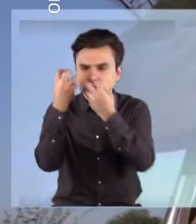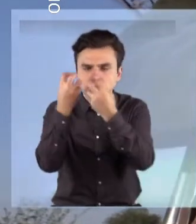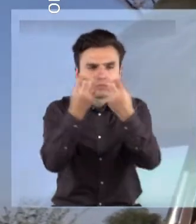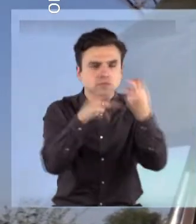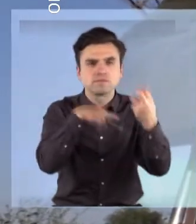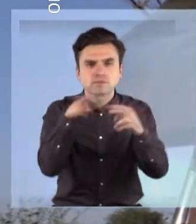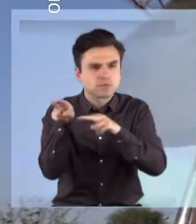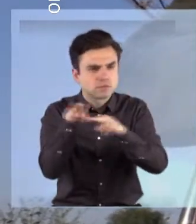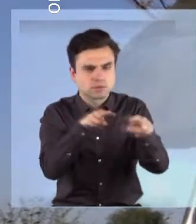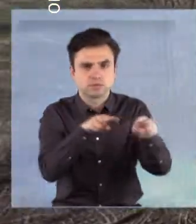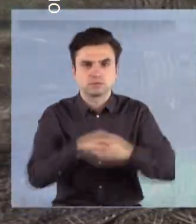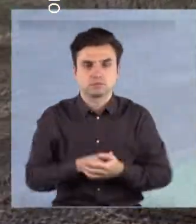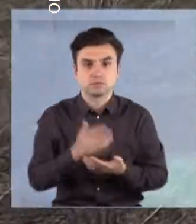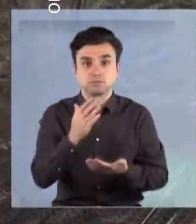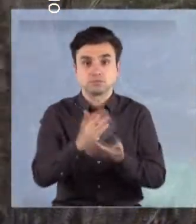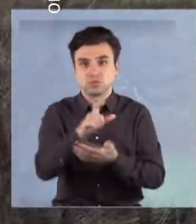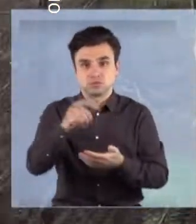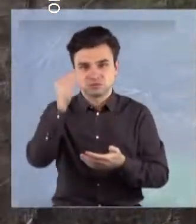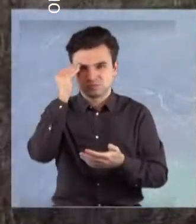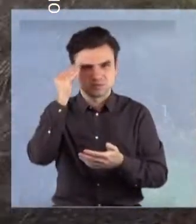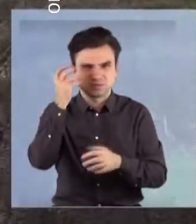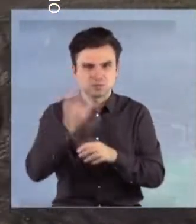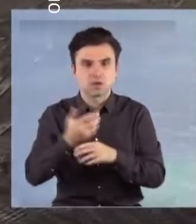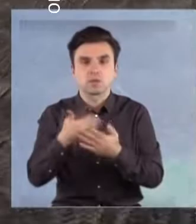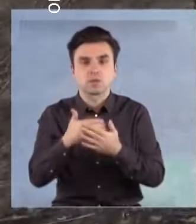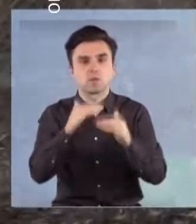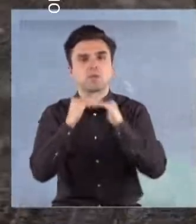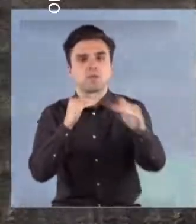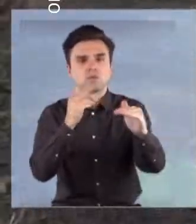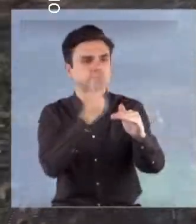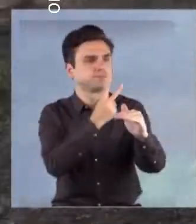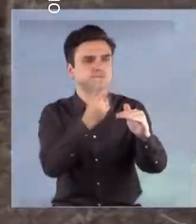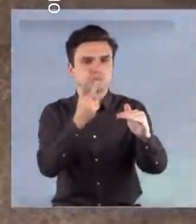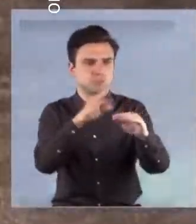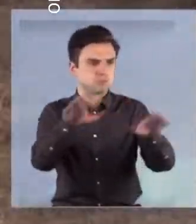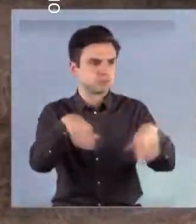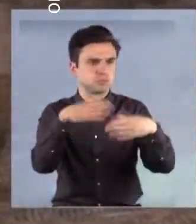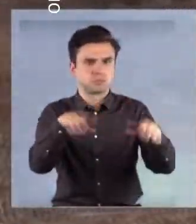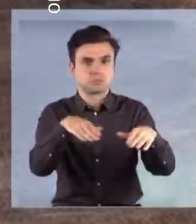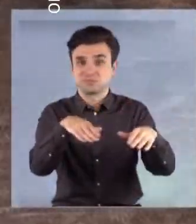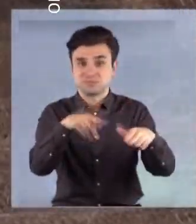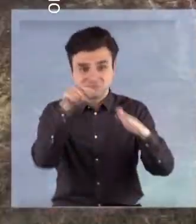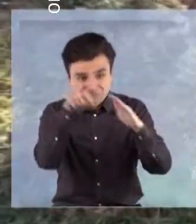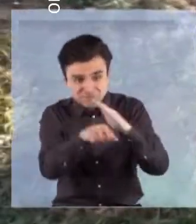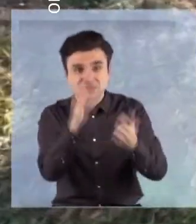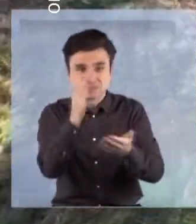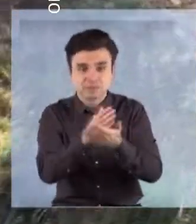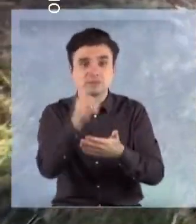захворювання. Вона допомагає. Полювач підкріпився шипшиною та набрався сил. Це робить і